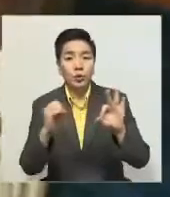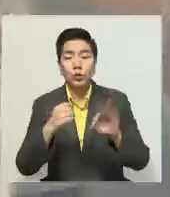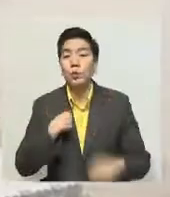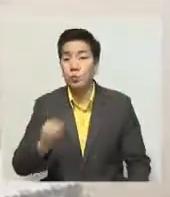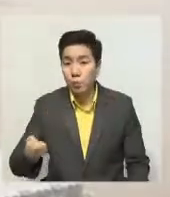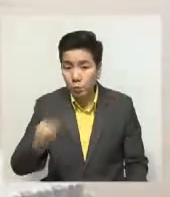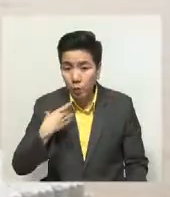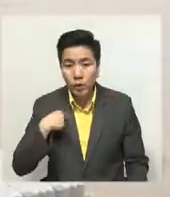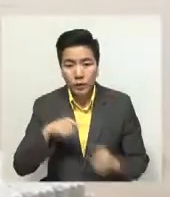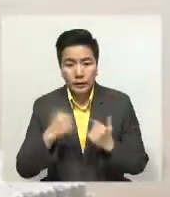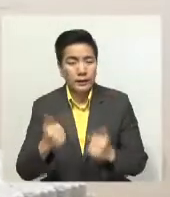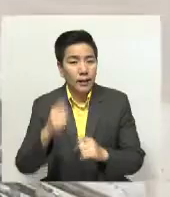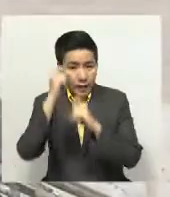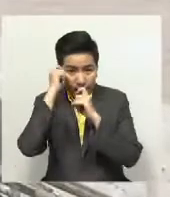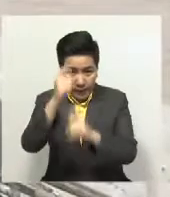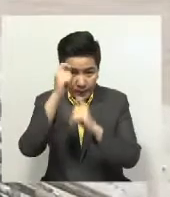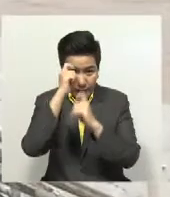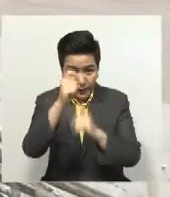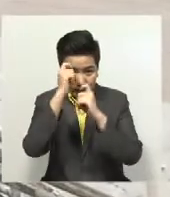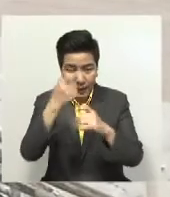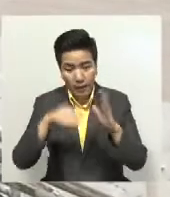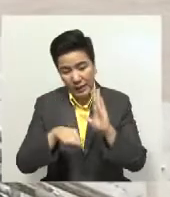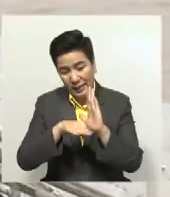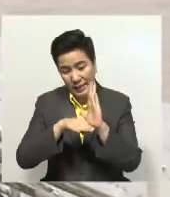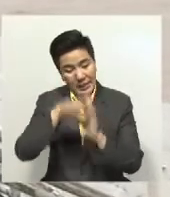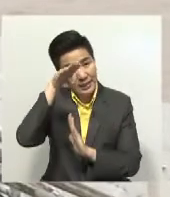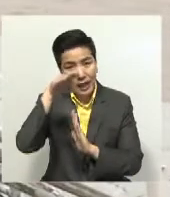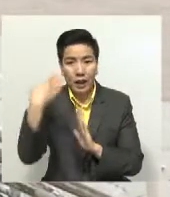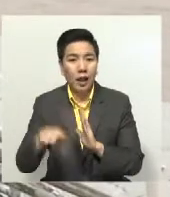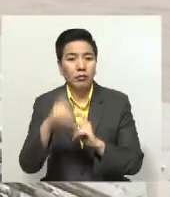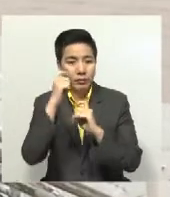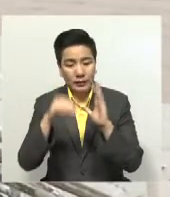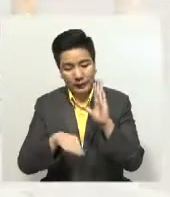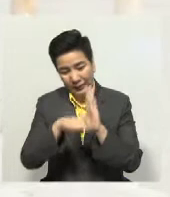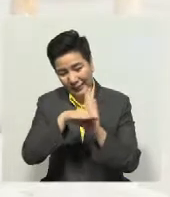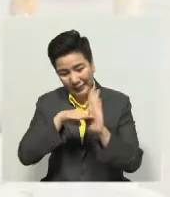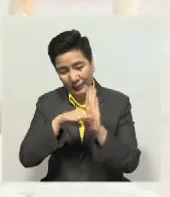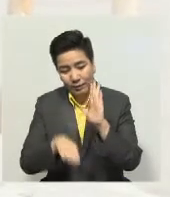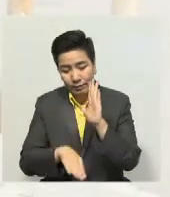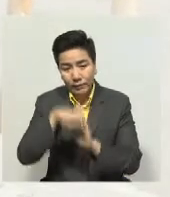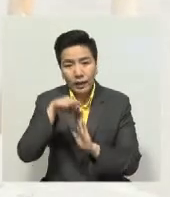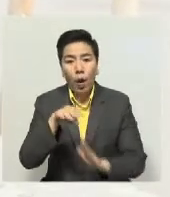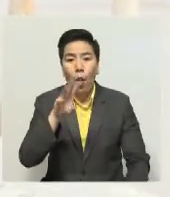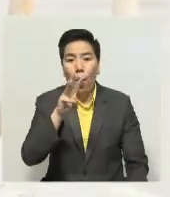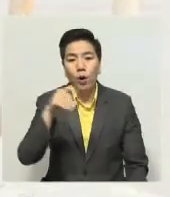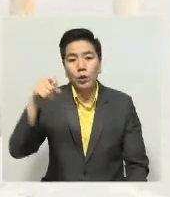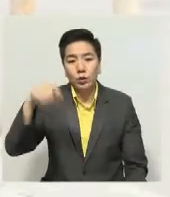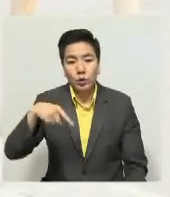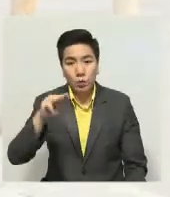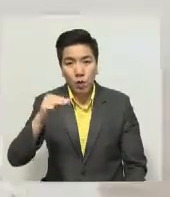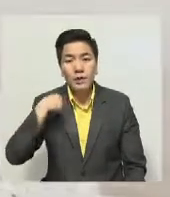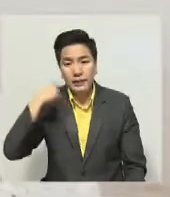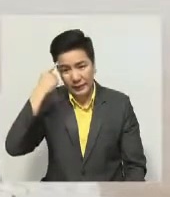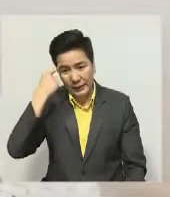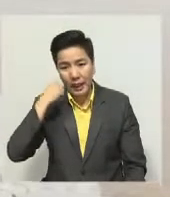ว่าอยู่ในขั้นวิกฤตแล้วค่ะเลยระดับน้ำที่วิกฤตขึ้นมาประมาณ6เซนติเมตรค่ะแล้วก็คาดว่า